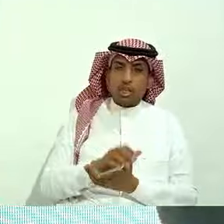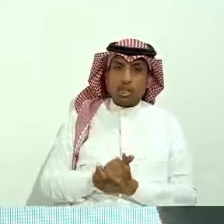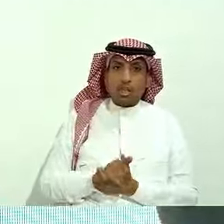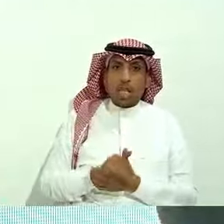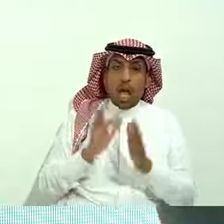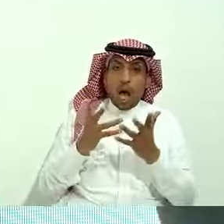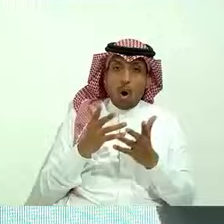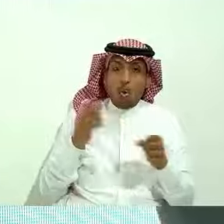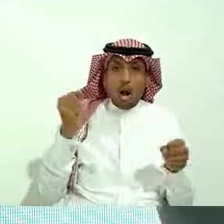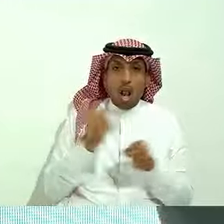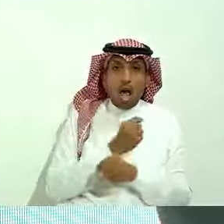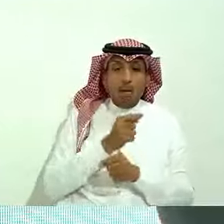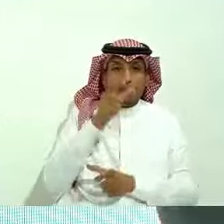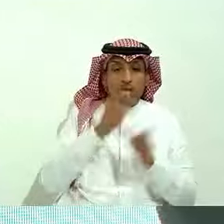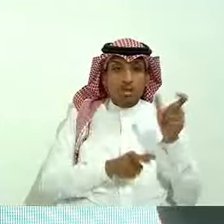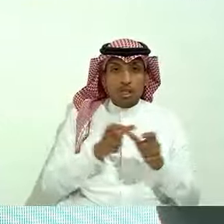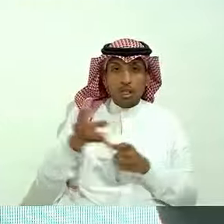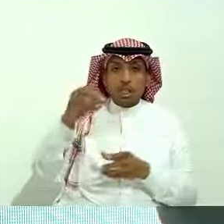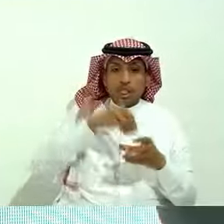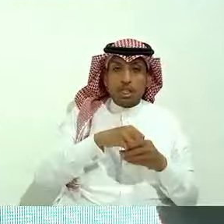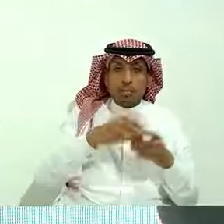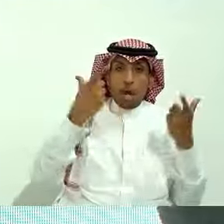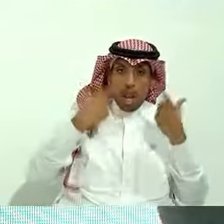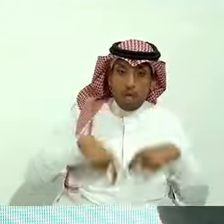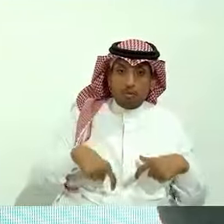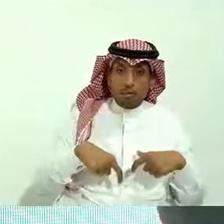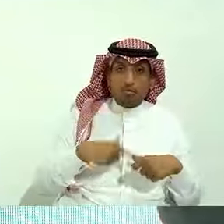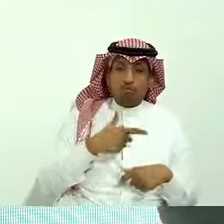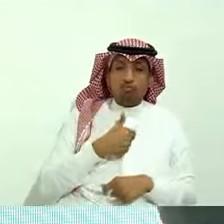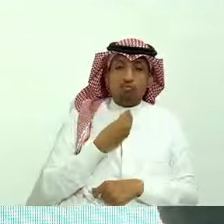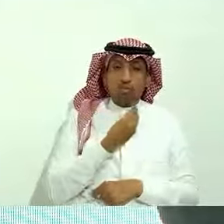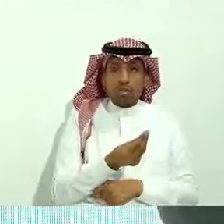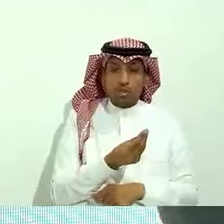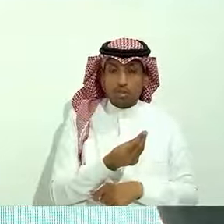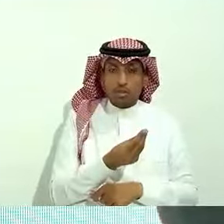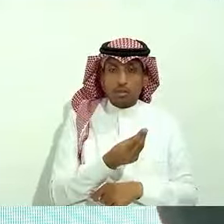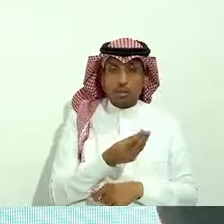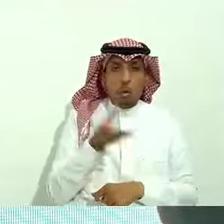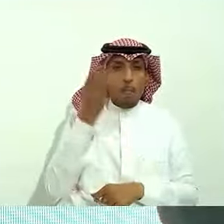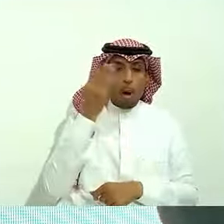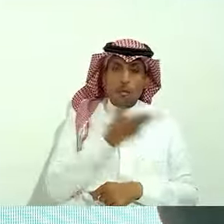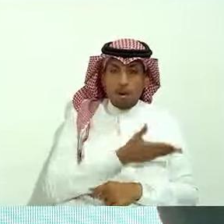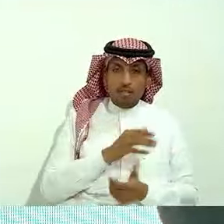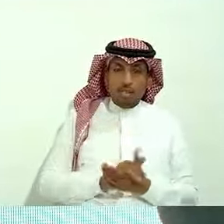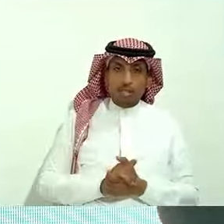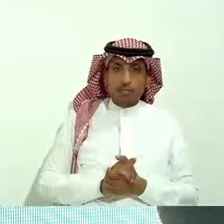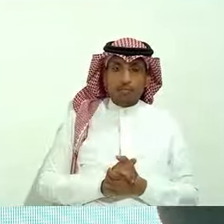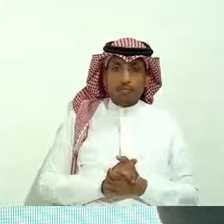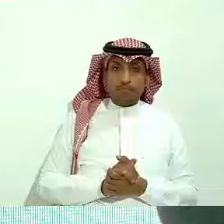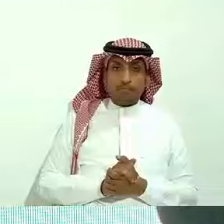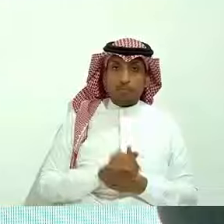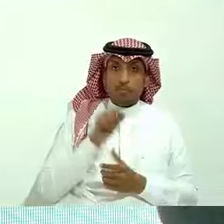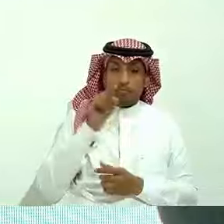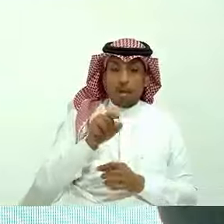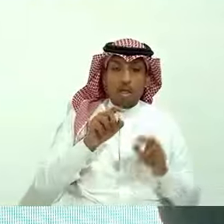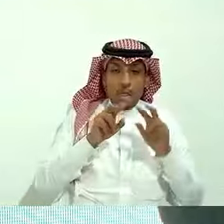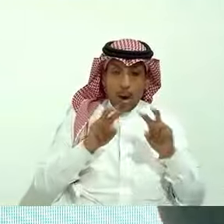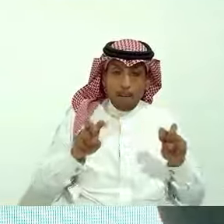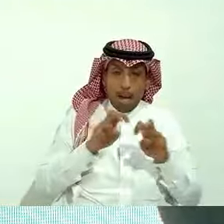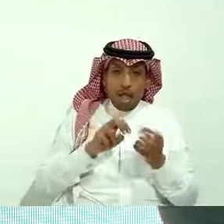أو الهواة اللي جمعوا هذا اللبس وحبوه وعندهم معلومات عنه. فهذه أبحاث